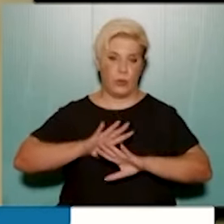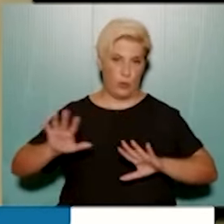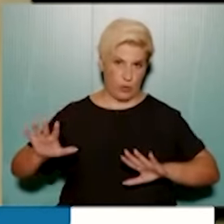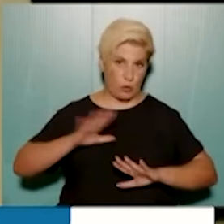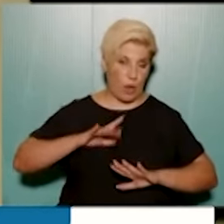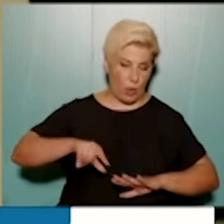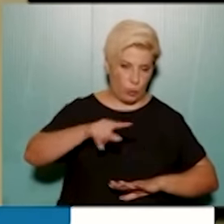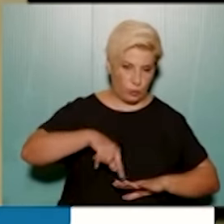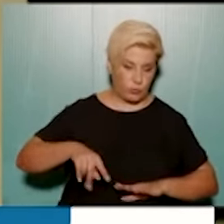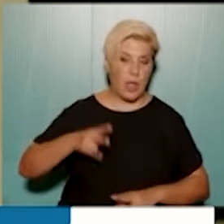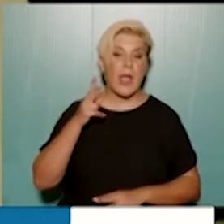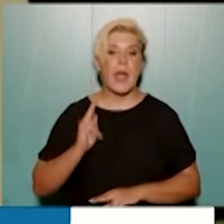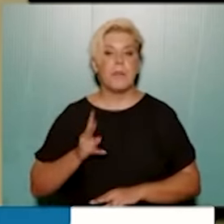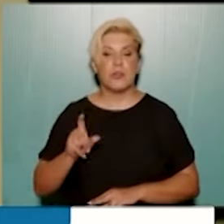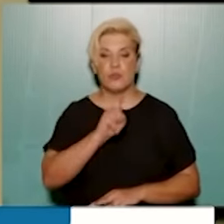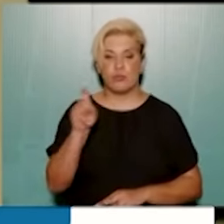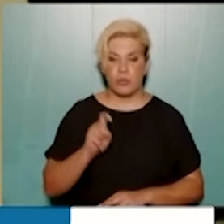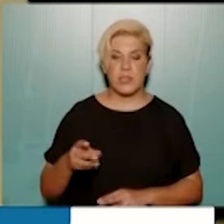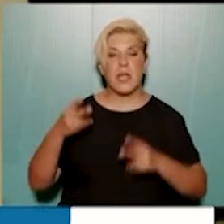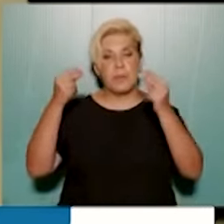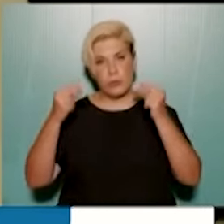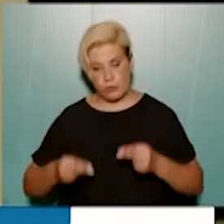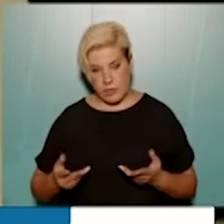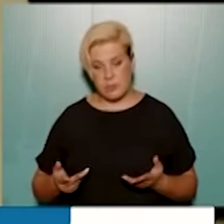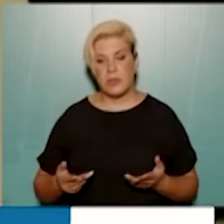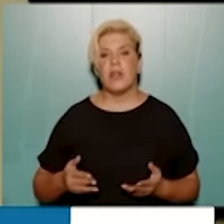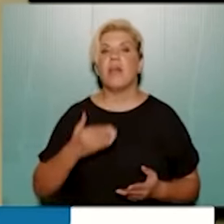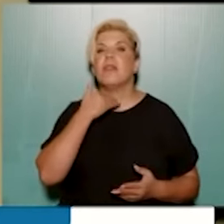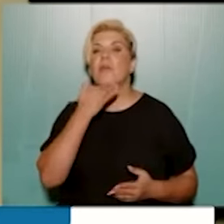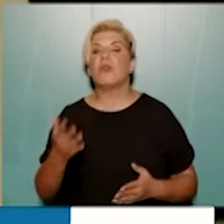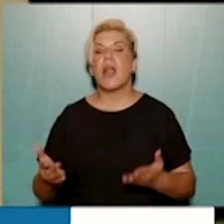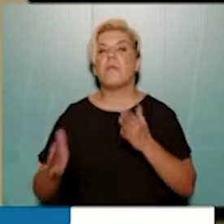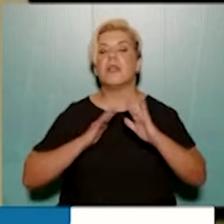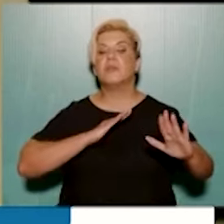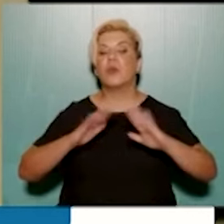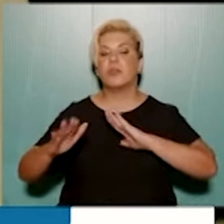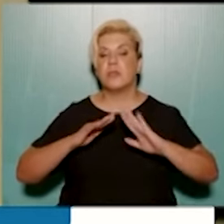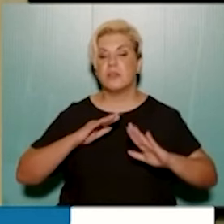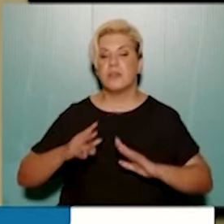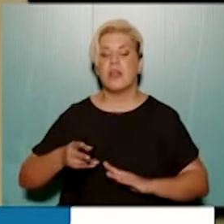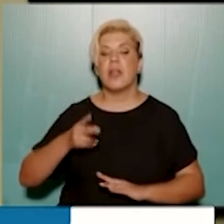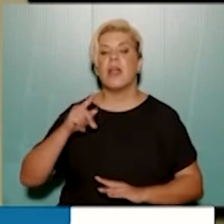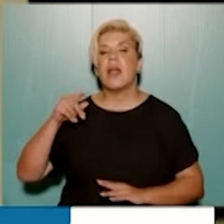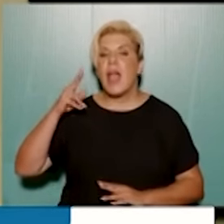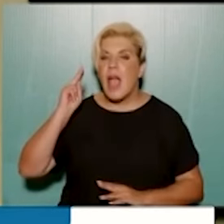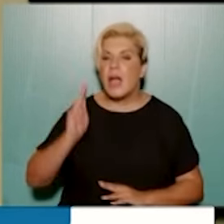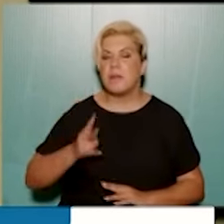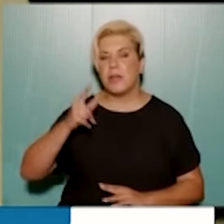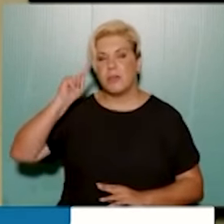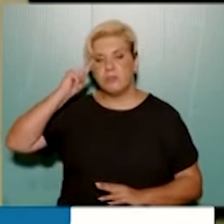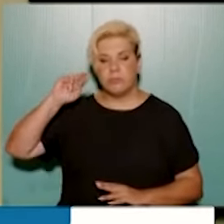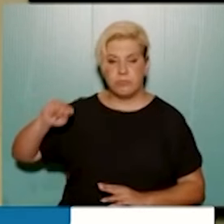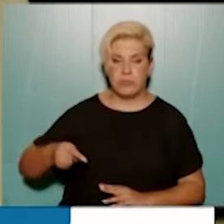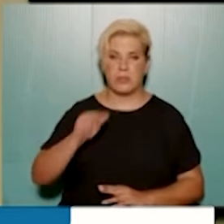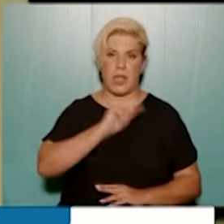λαό, επικίνδυνου για τις ζωές και τις περιουσίες μας, ανίκανο να μας προστατέψει από την εγκληματική ασυδοσία κάποιων μπροστά